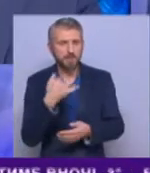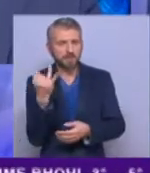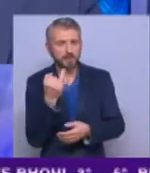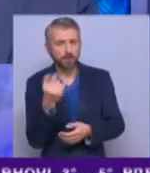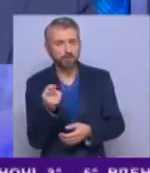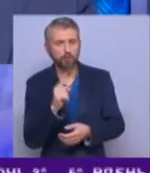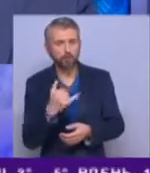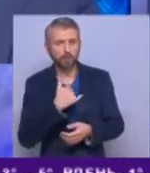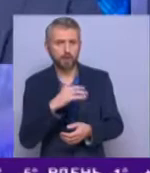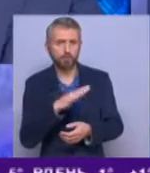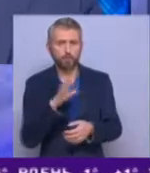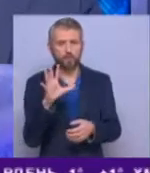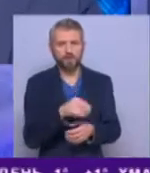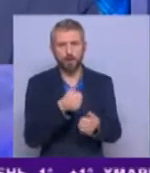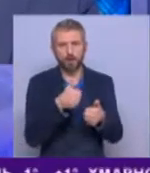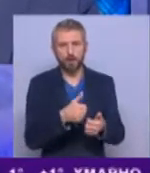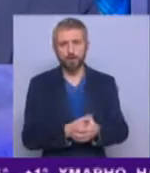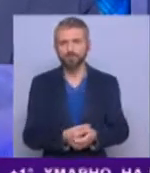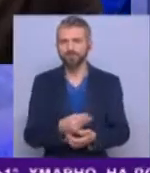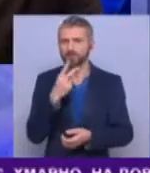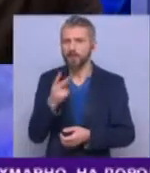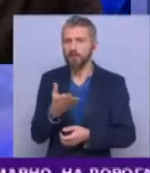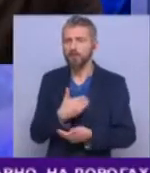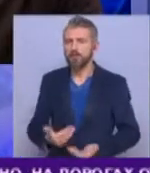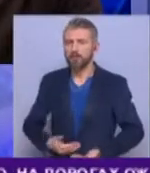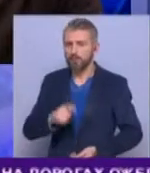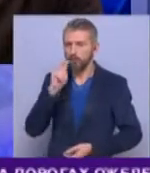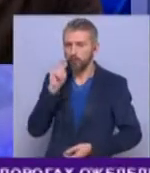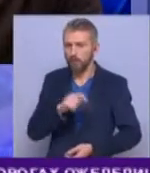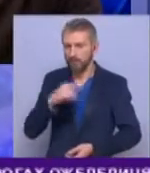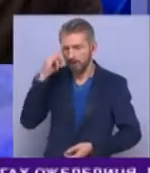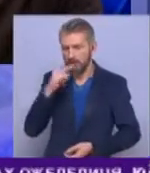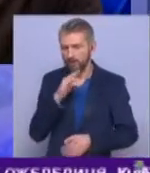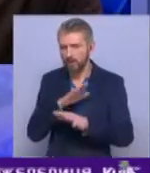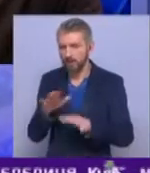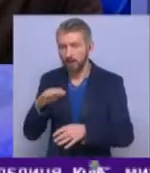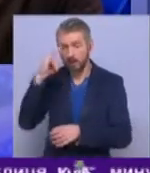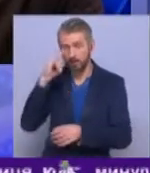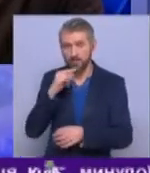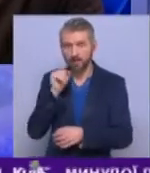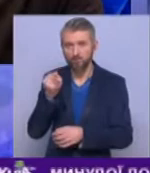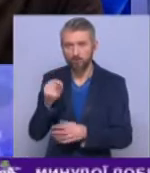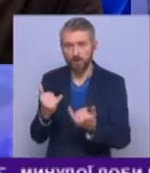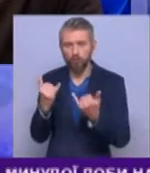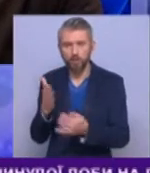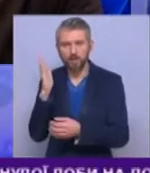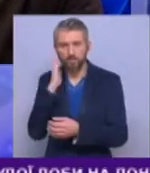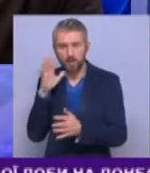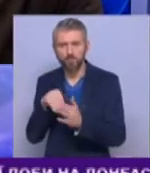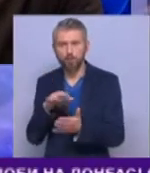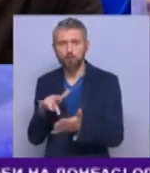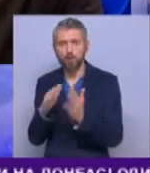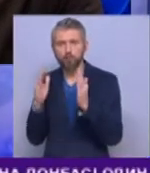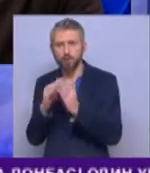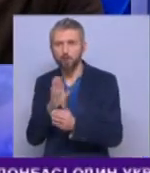зацікавлені в тому, щоб в нас було все окей. Дивіться, ми живемо в Україні, не в Казахстані. Це в Казахстані. Вони сьогодні сплять в комунальному